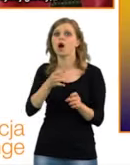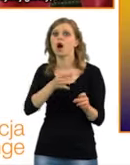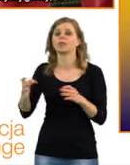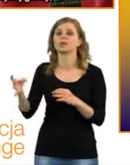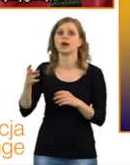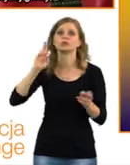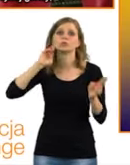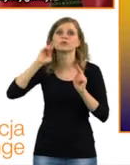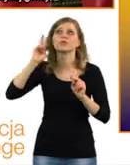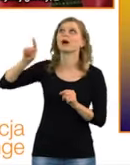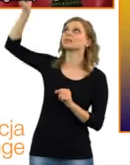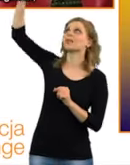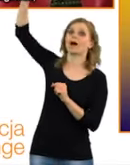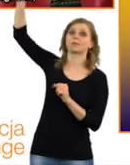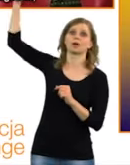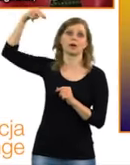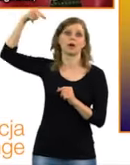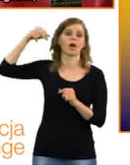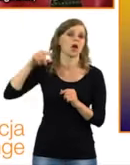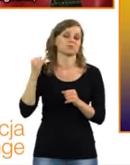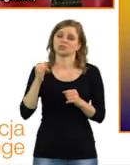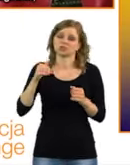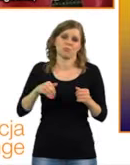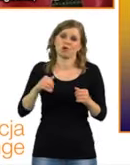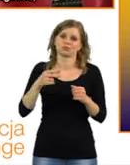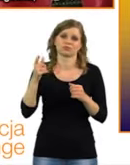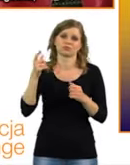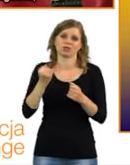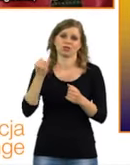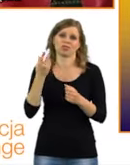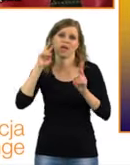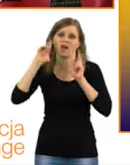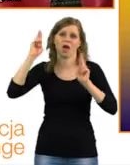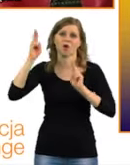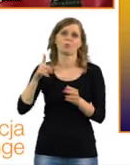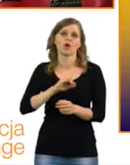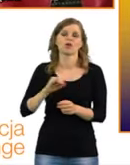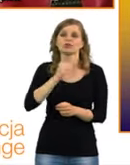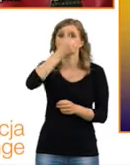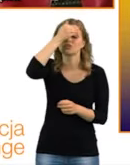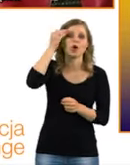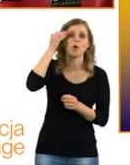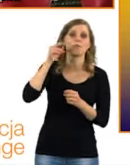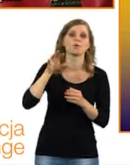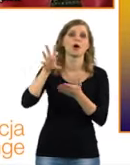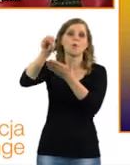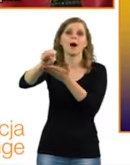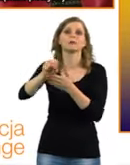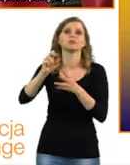dźwięków od razu powyżej głowy, ponieważ dziecko może nie zareagować, ponieważ nie nauczyło się